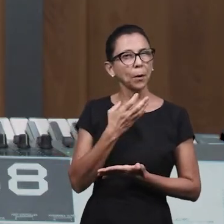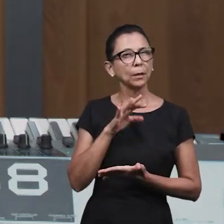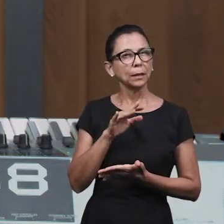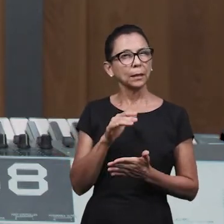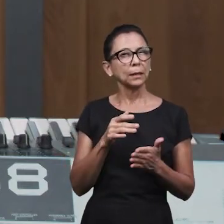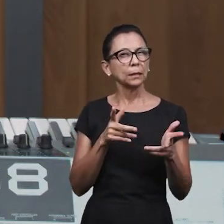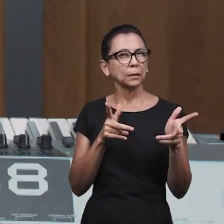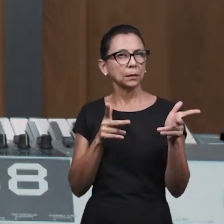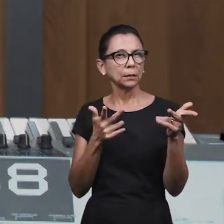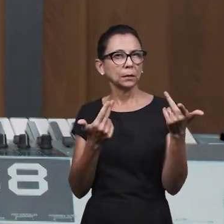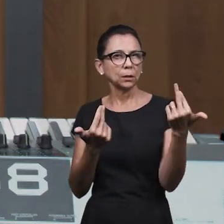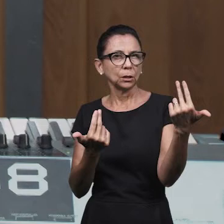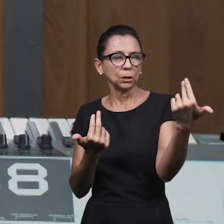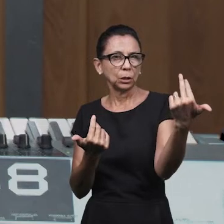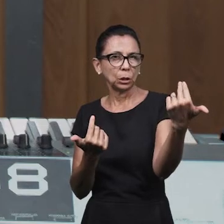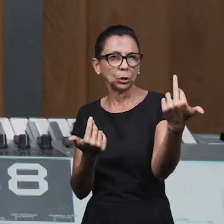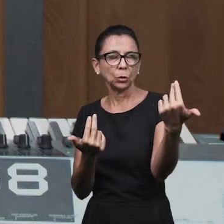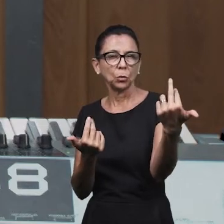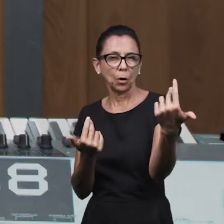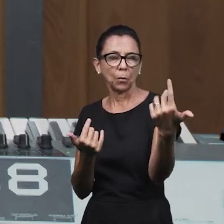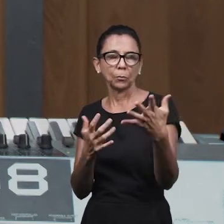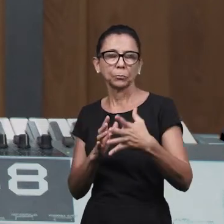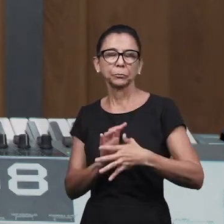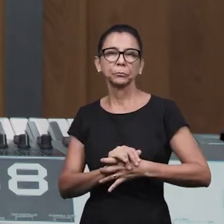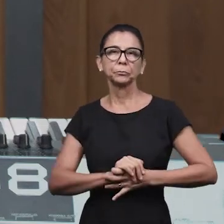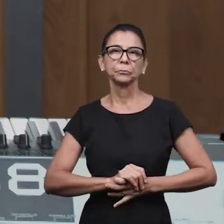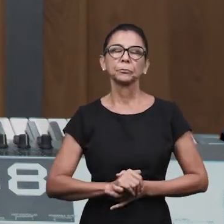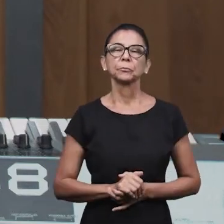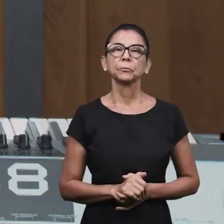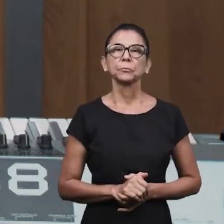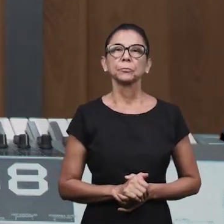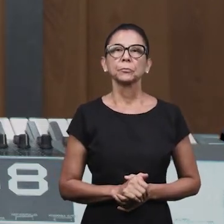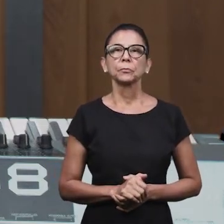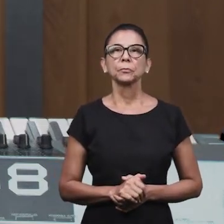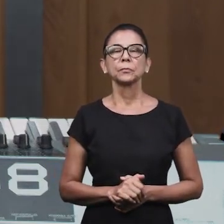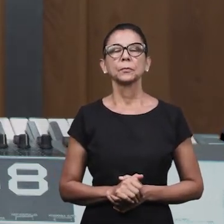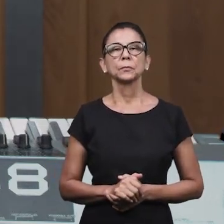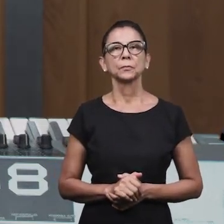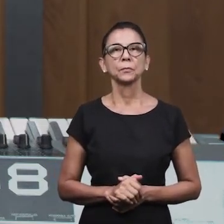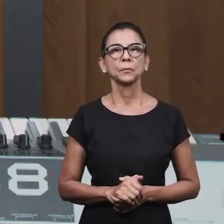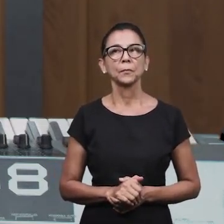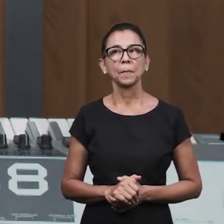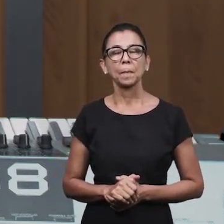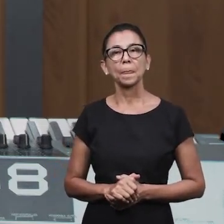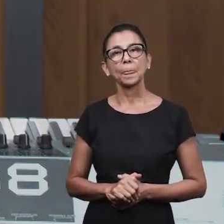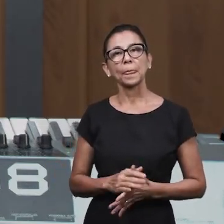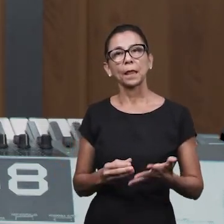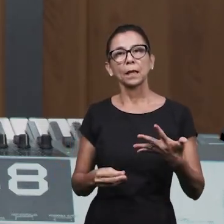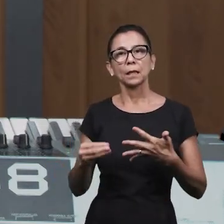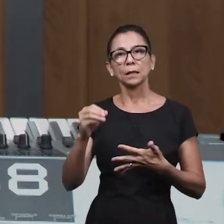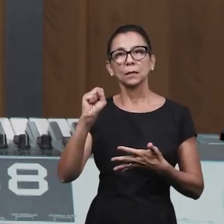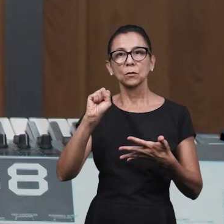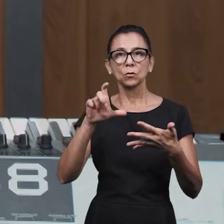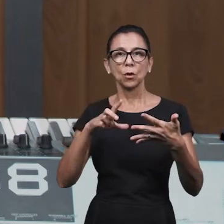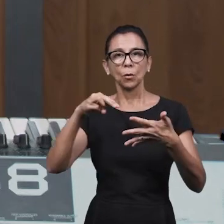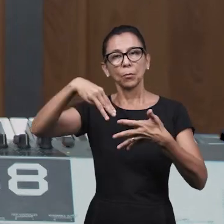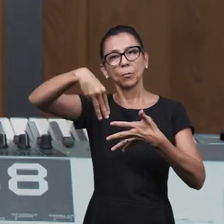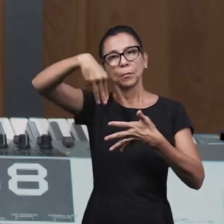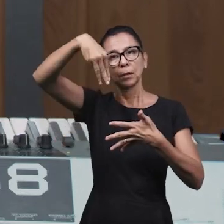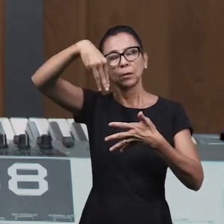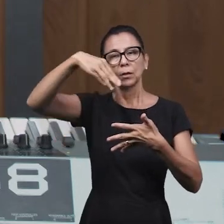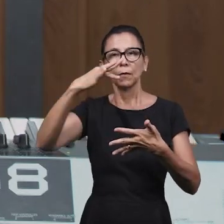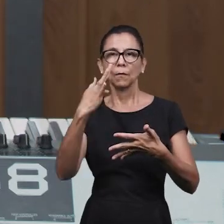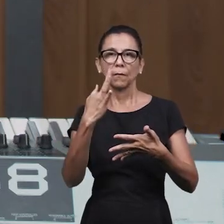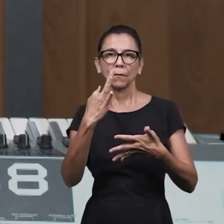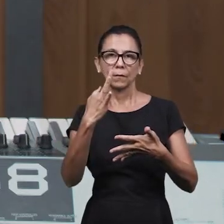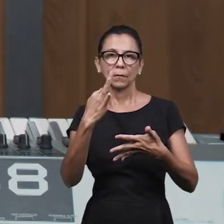vous l'achetez, c'est bien qu'elle soit germanique avec un petit G, afin qu'on puisse faire la note dans la même position. La gamme de sol majeur, elle a